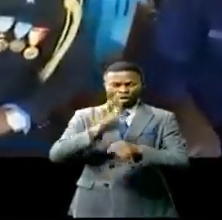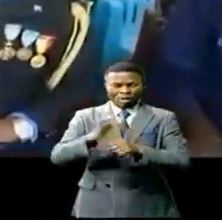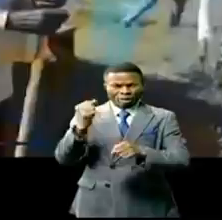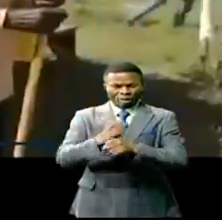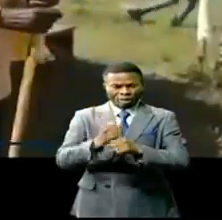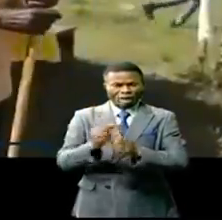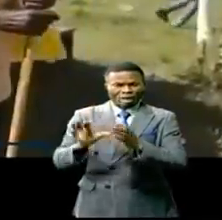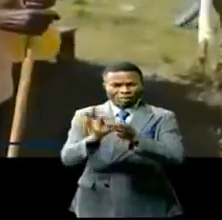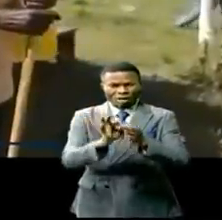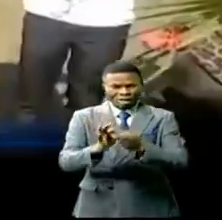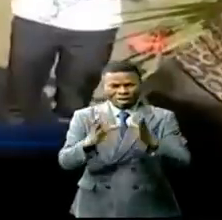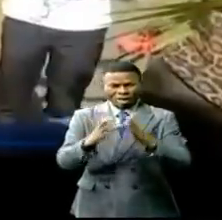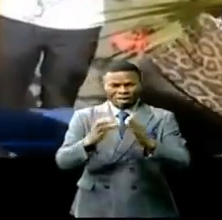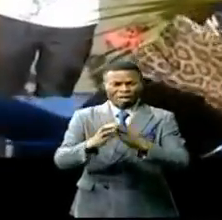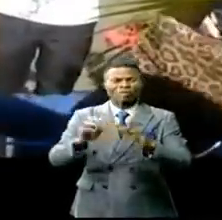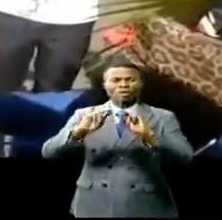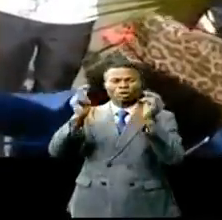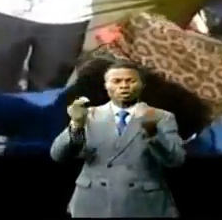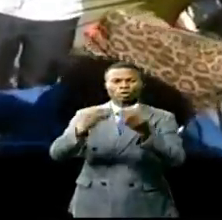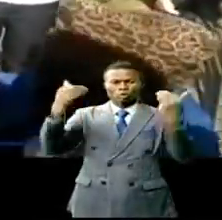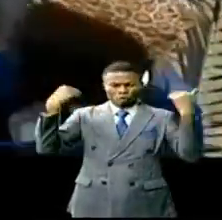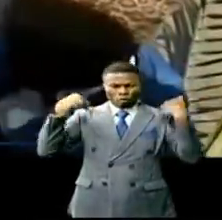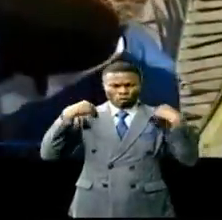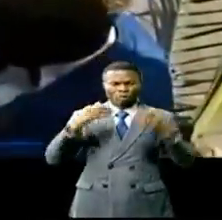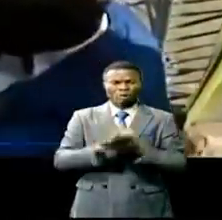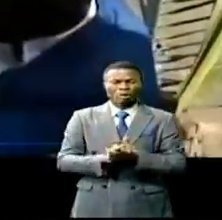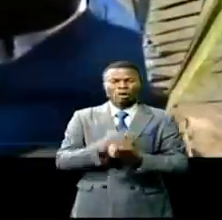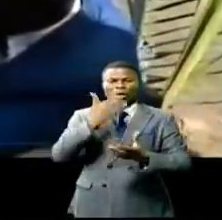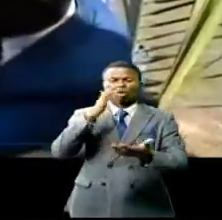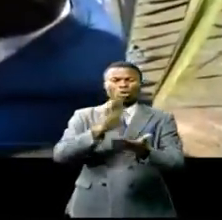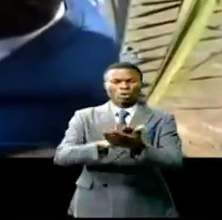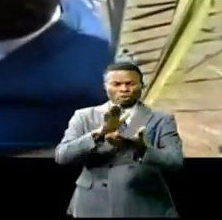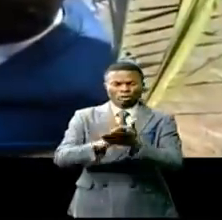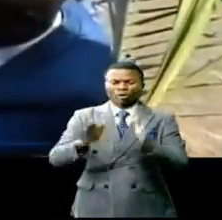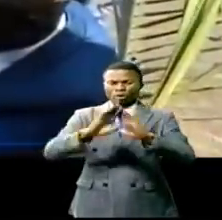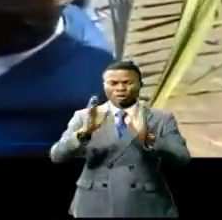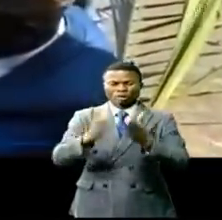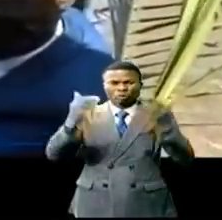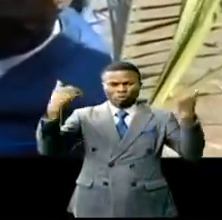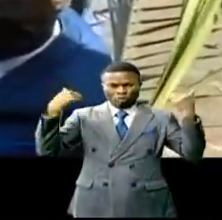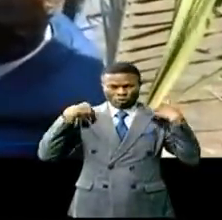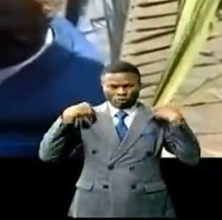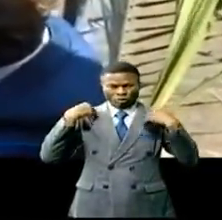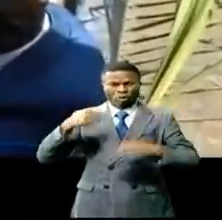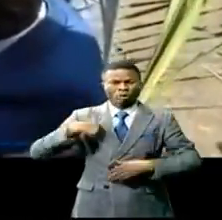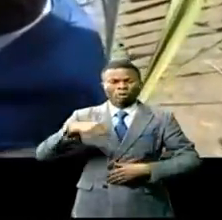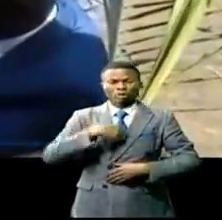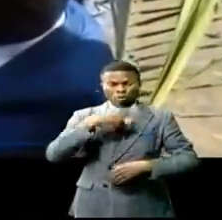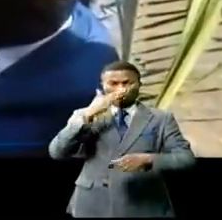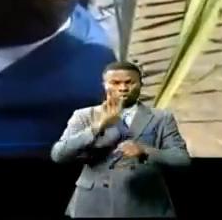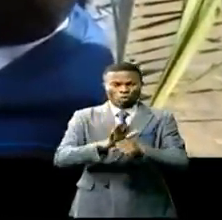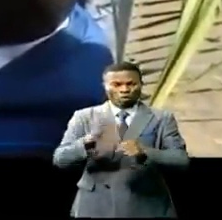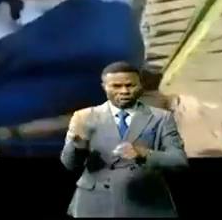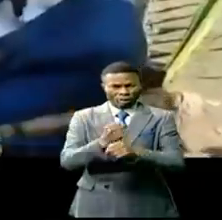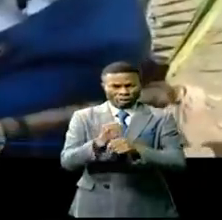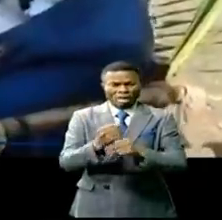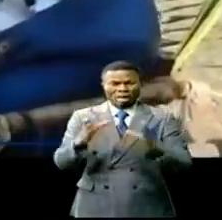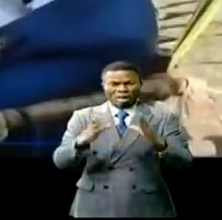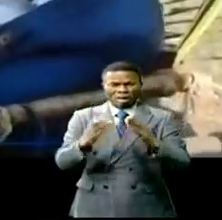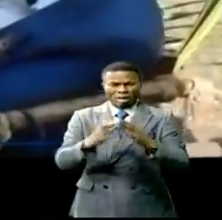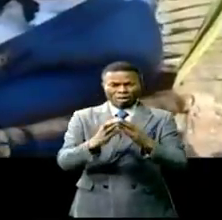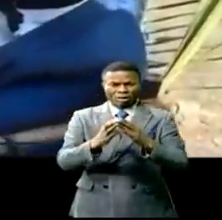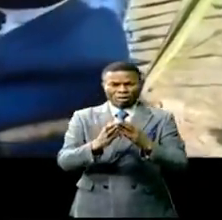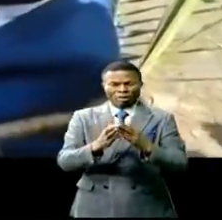collaboration avec sa hiérarchie je comptais y est ainsi qu un long travail avec rêves